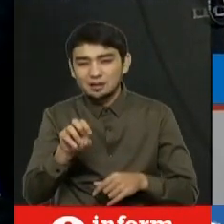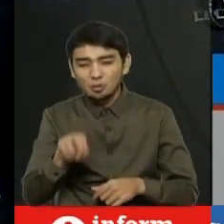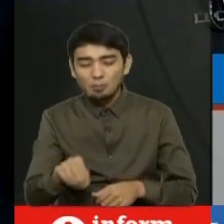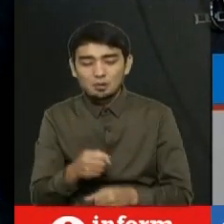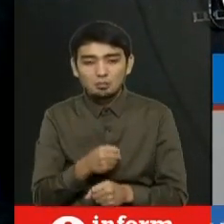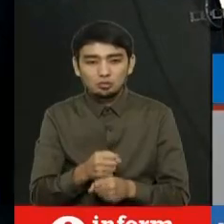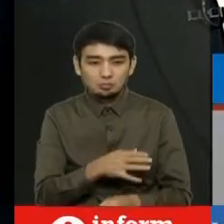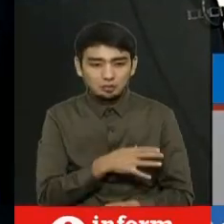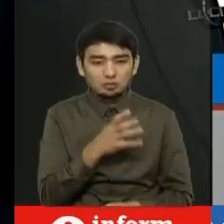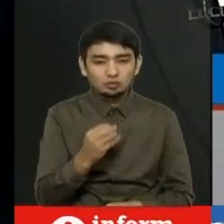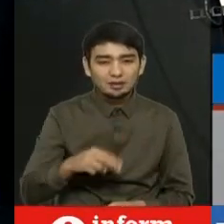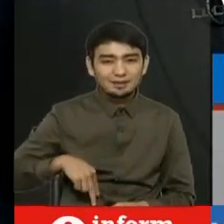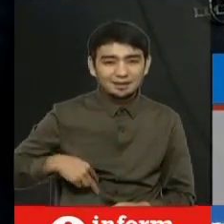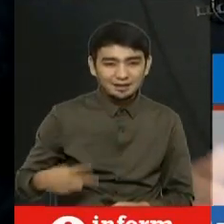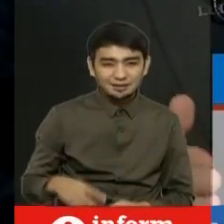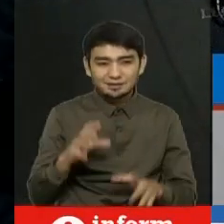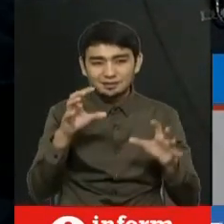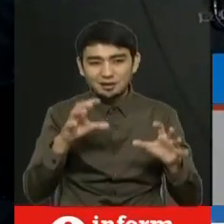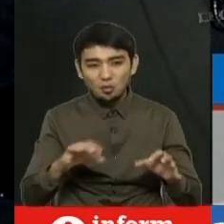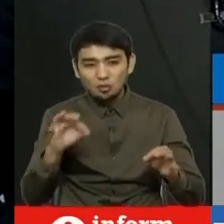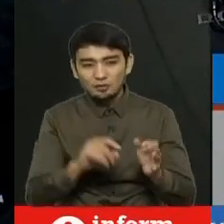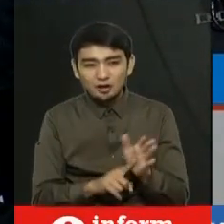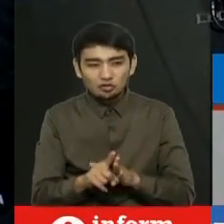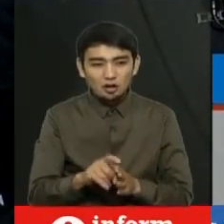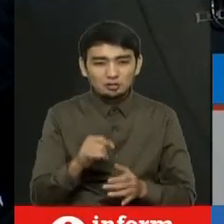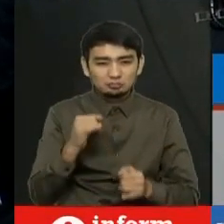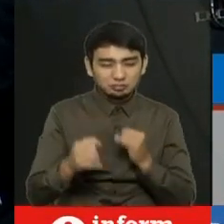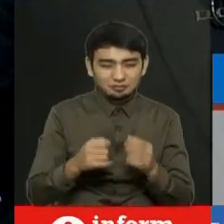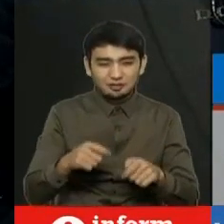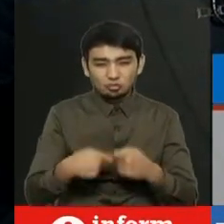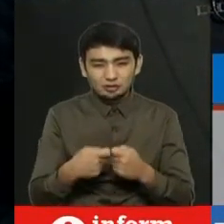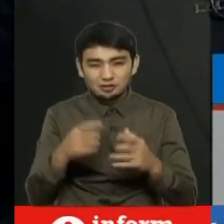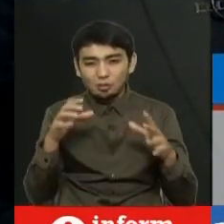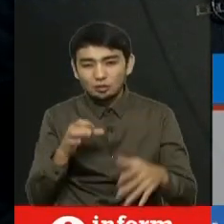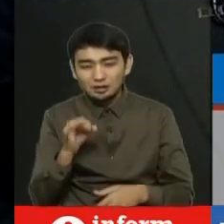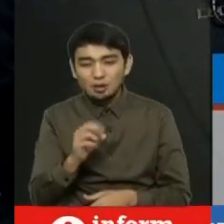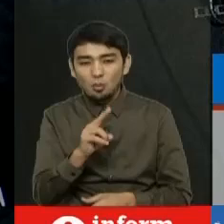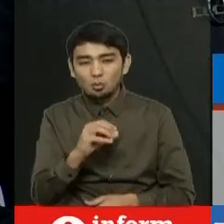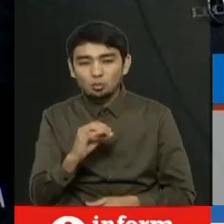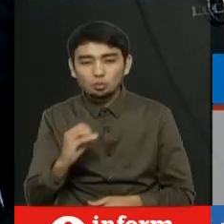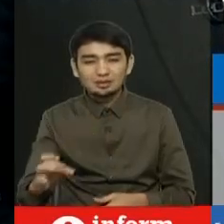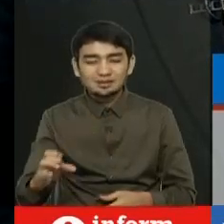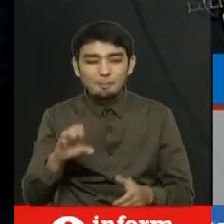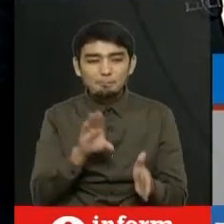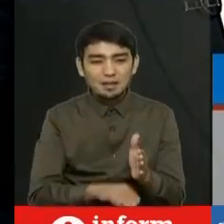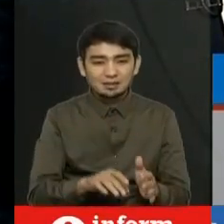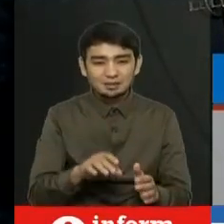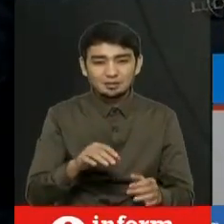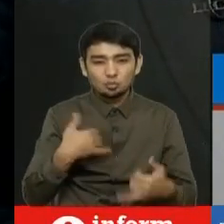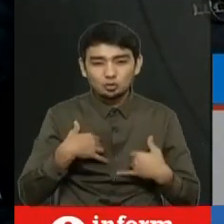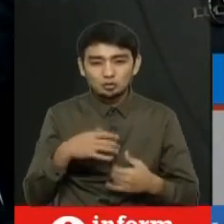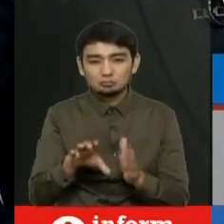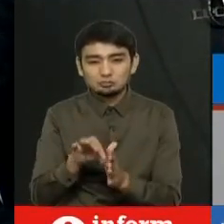бөлек директорлардың заңды белден басып, мұғалімдерді конкурссыз жұмысқа алғаны анықталды. Ал екі мектепте